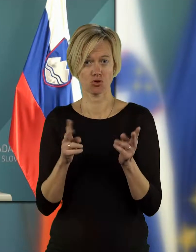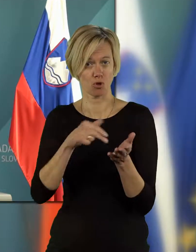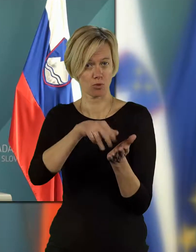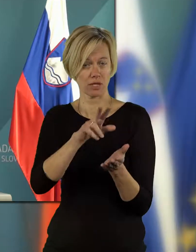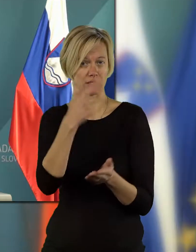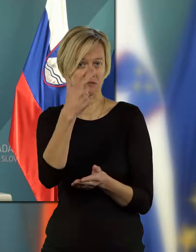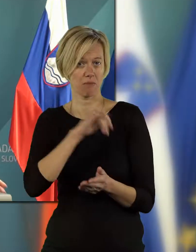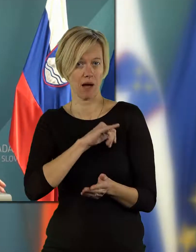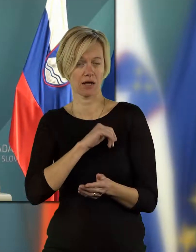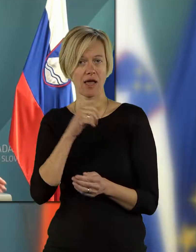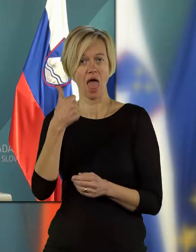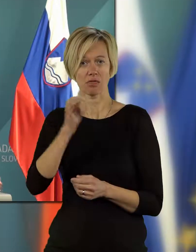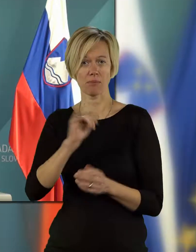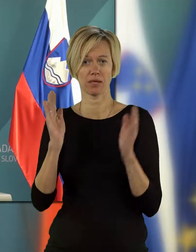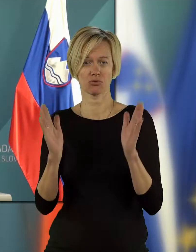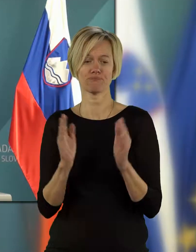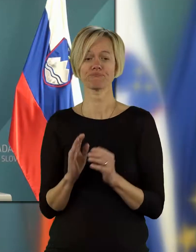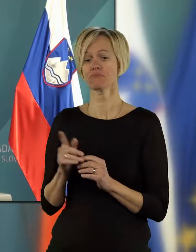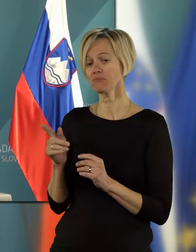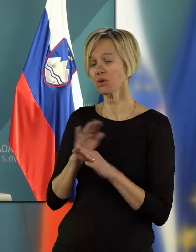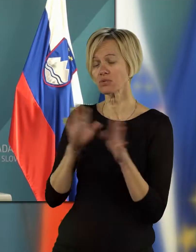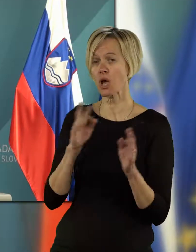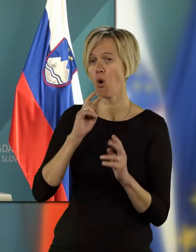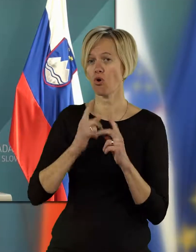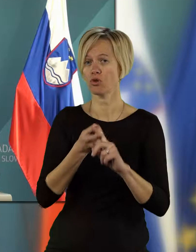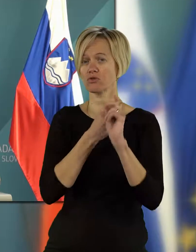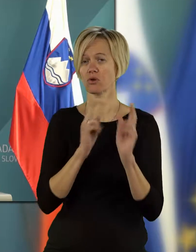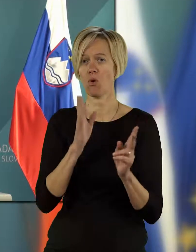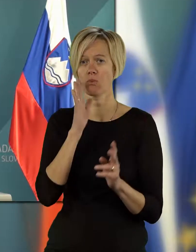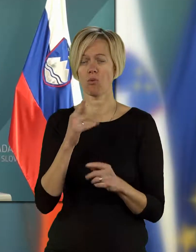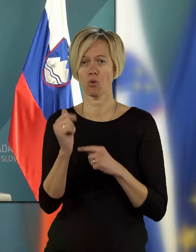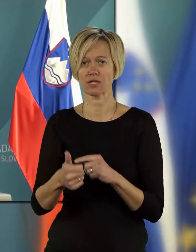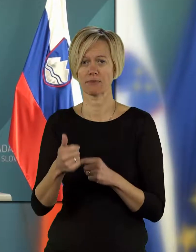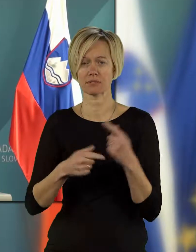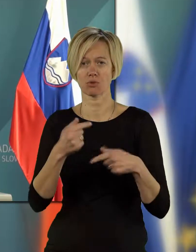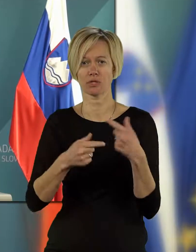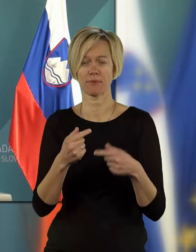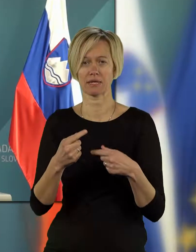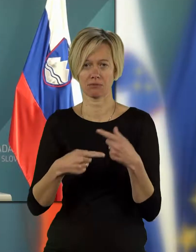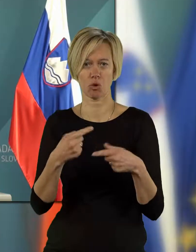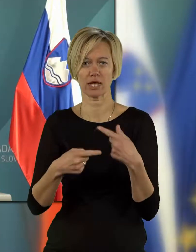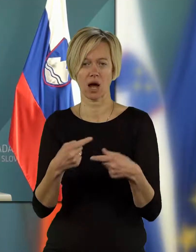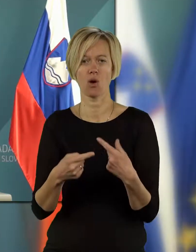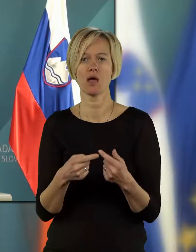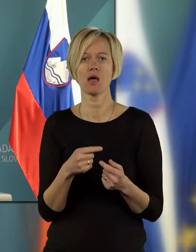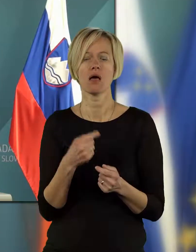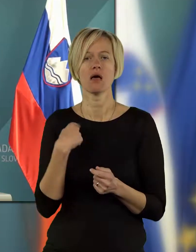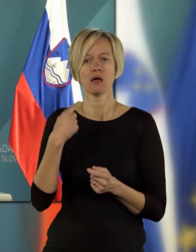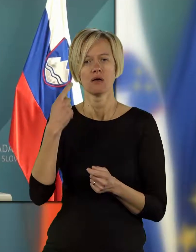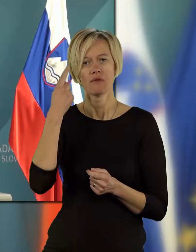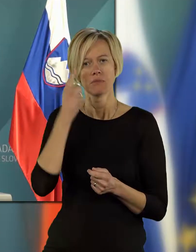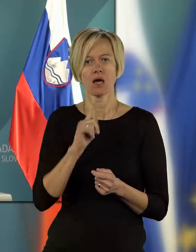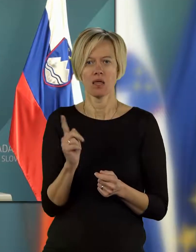enem letu? Vse je odvisno od tega, kako bo posamezen postopek tekel, verjamem pa, da ne